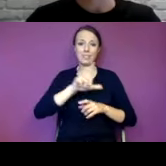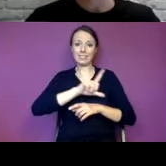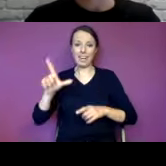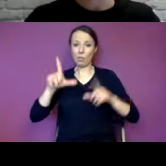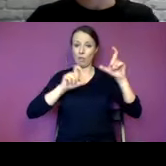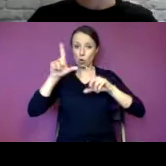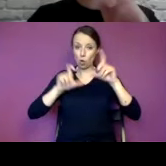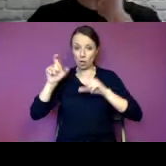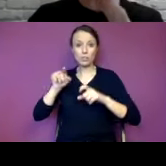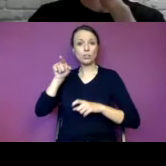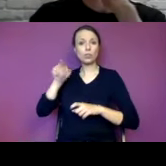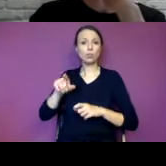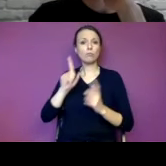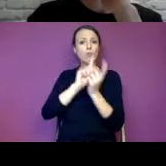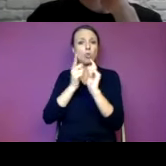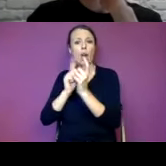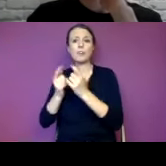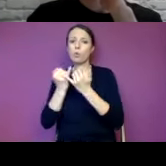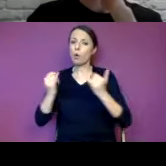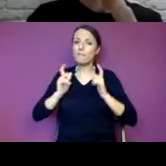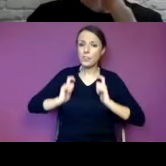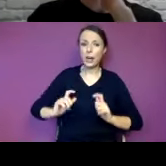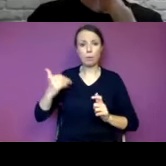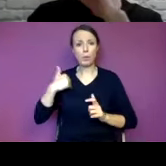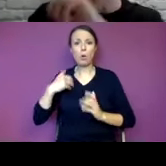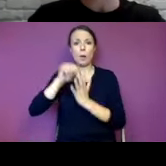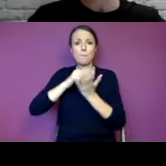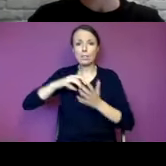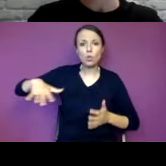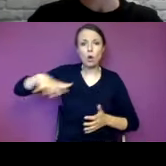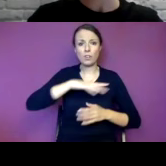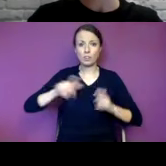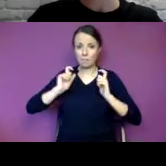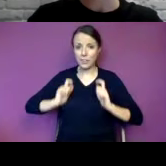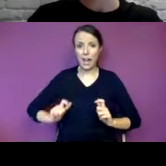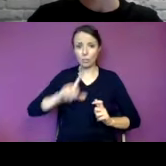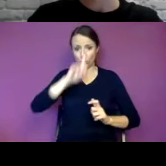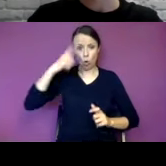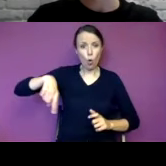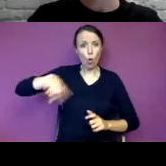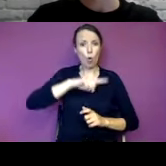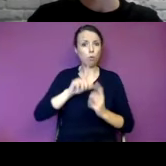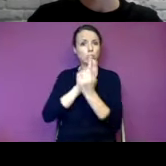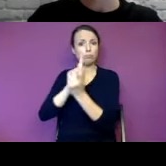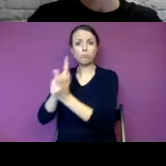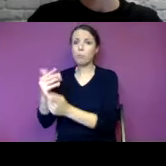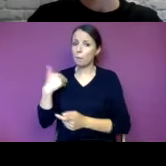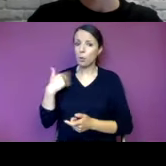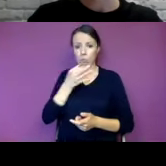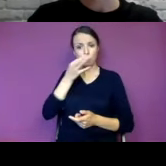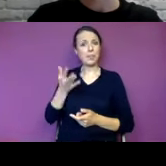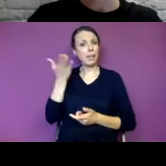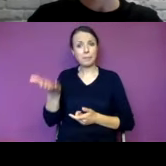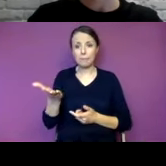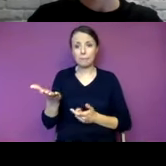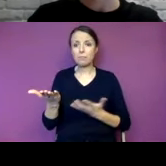A co wyście myślały, spotkania z kobietami z mazowieckich wsi. Więc moje pytanie może właśnie dotyczyć tego obrazu